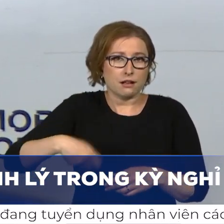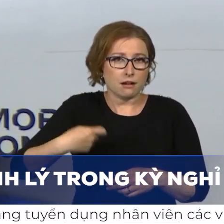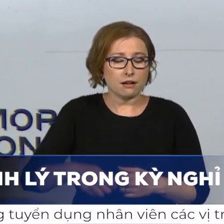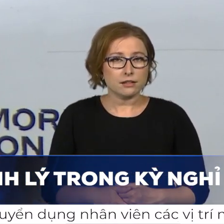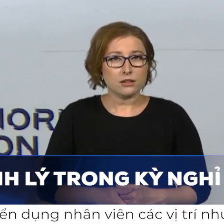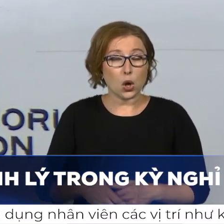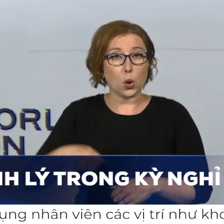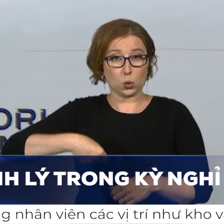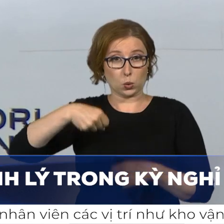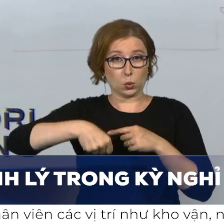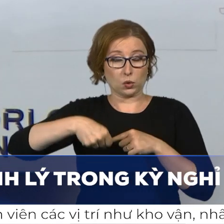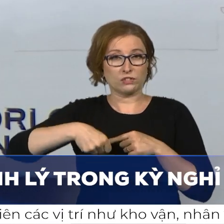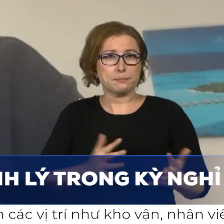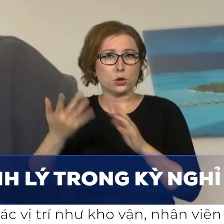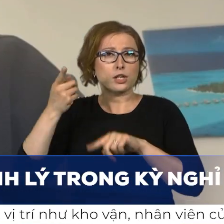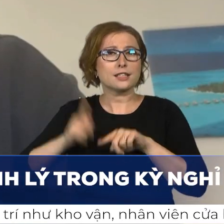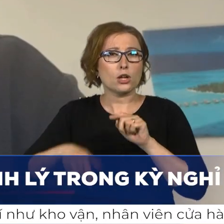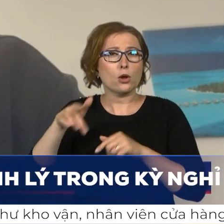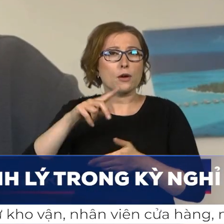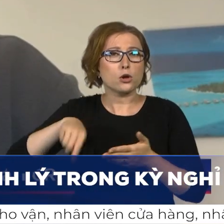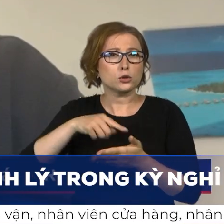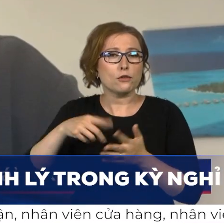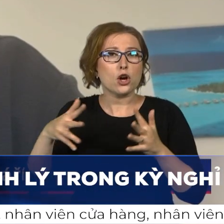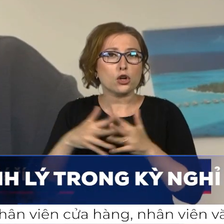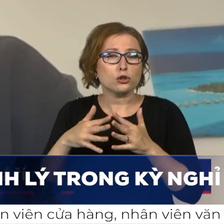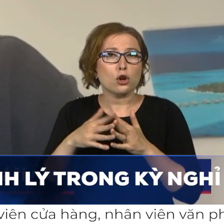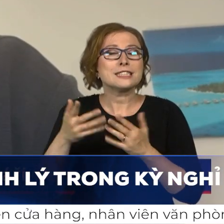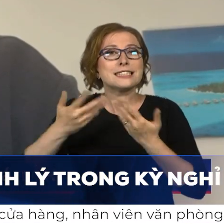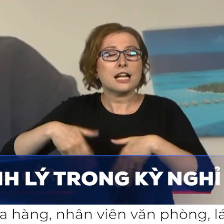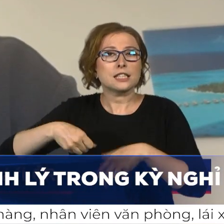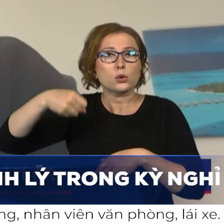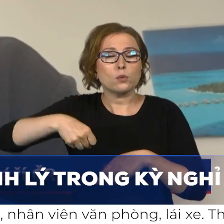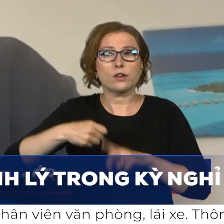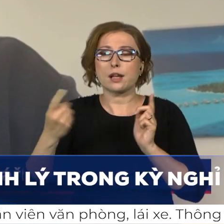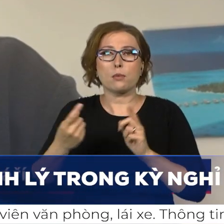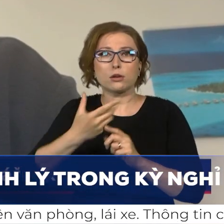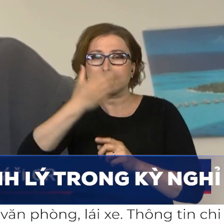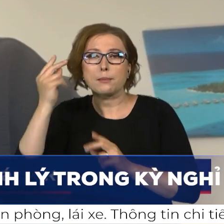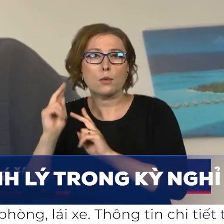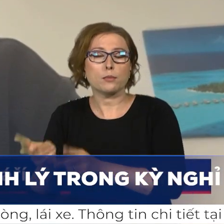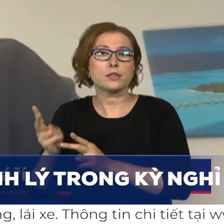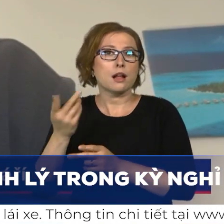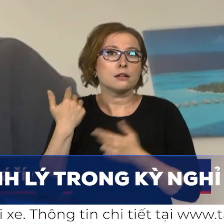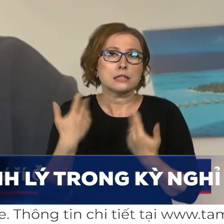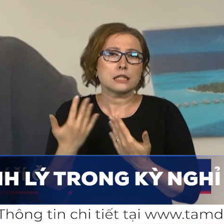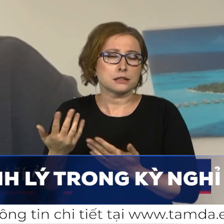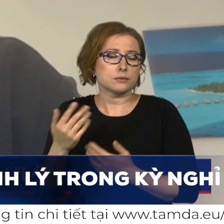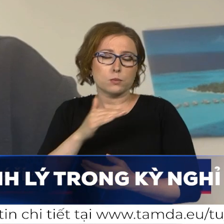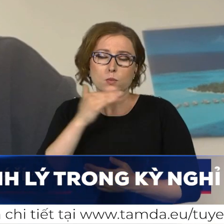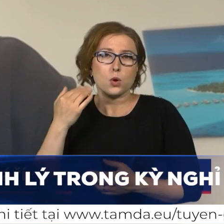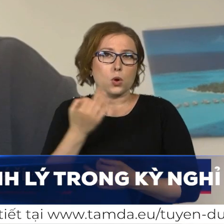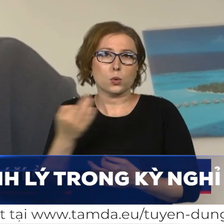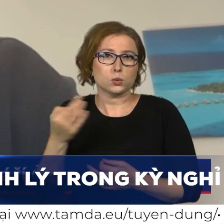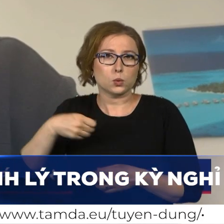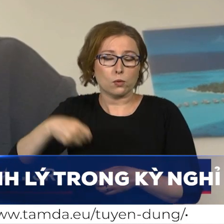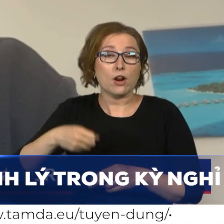tịch Hiệp hội các văn phòng du lịch Jan Papec, trong vụ cháy năm ngoái ở Rostad đã khiến hàng chục hành lý bị thất lạc, có thể bố trí một số cơ